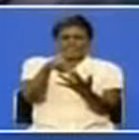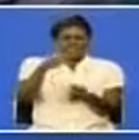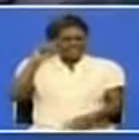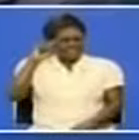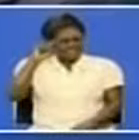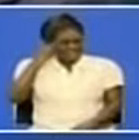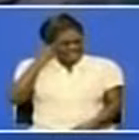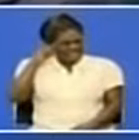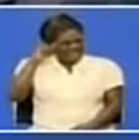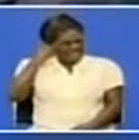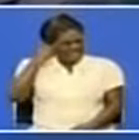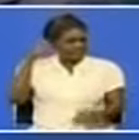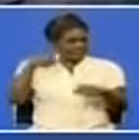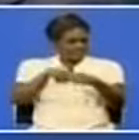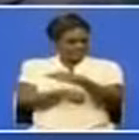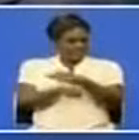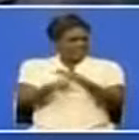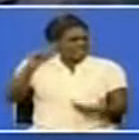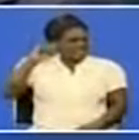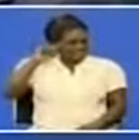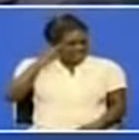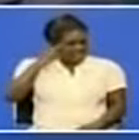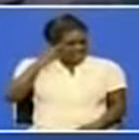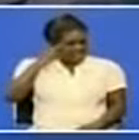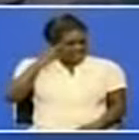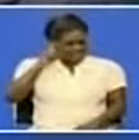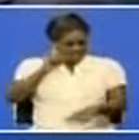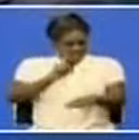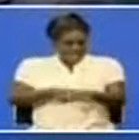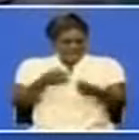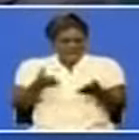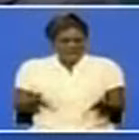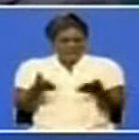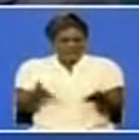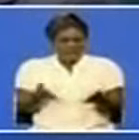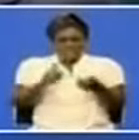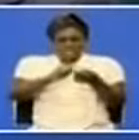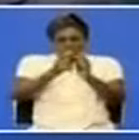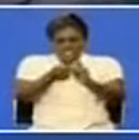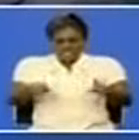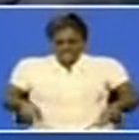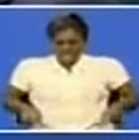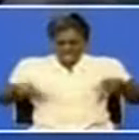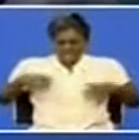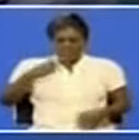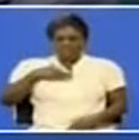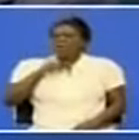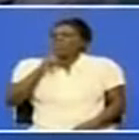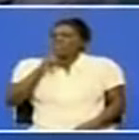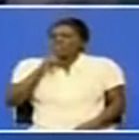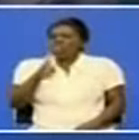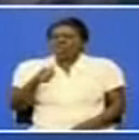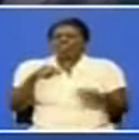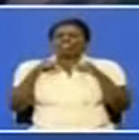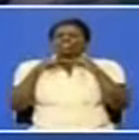kuthink beyond na waanze kufikiria kwamba it's our time ya kuturn our lives and not kufikiria white